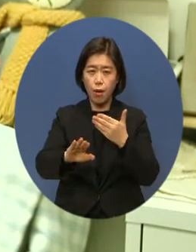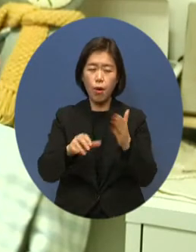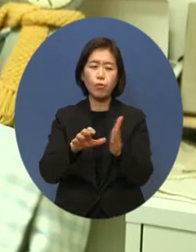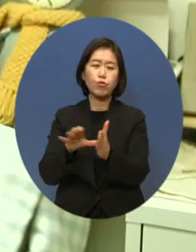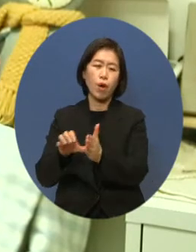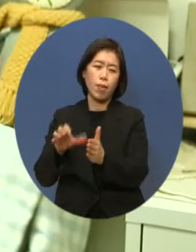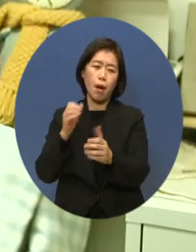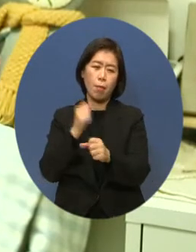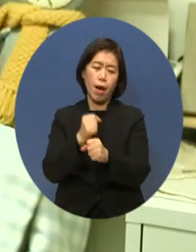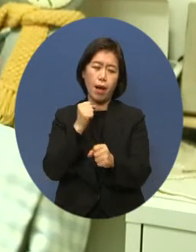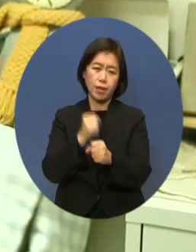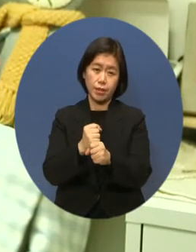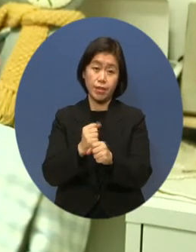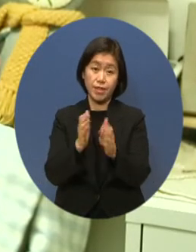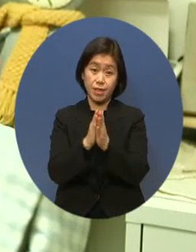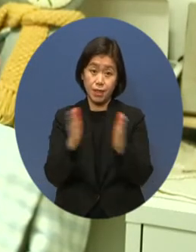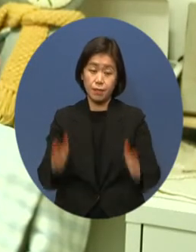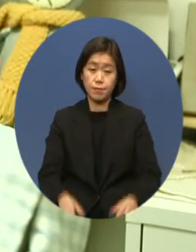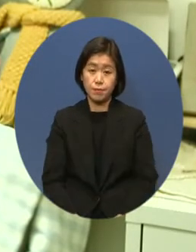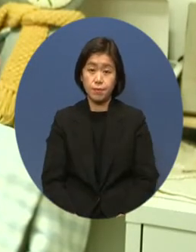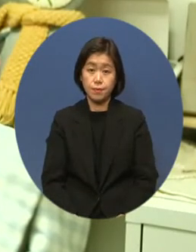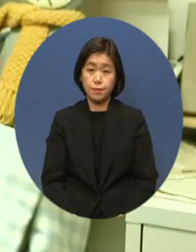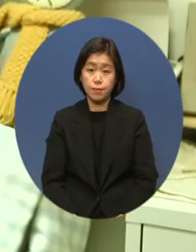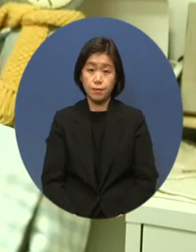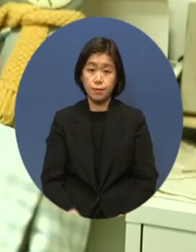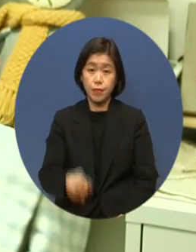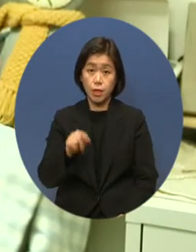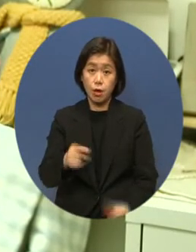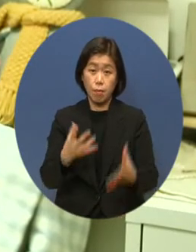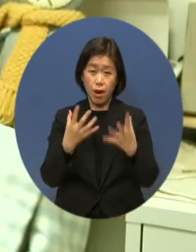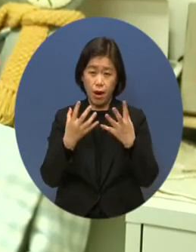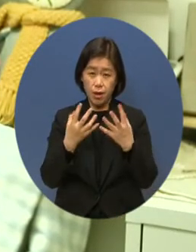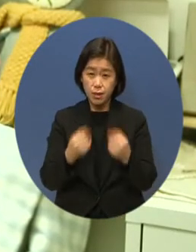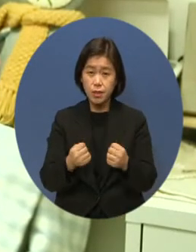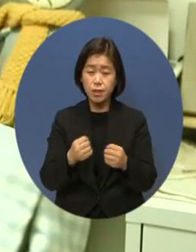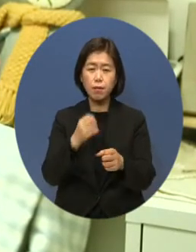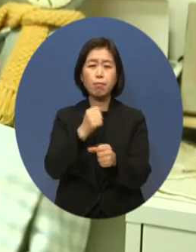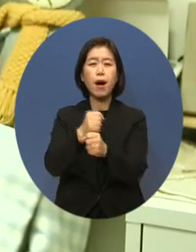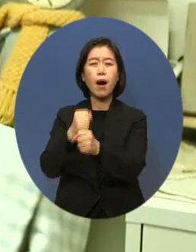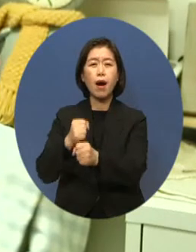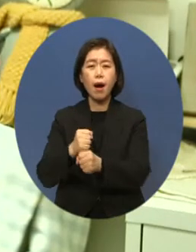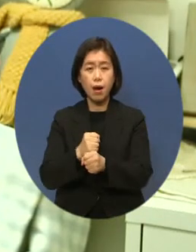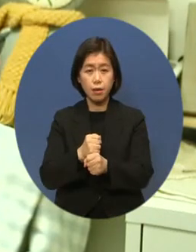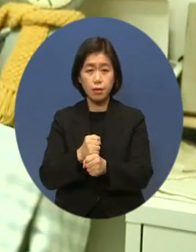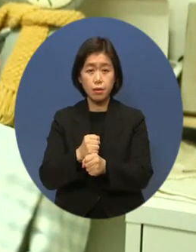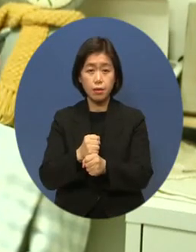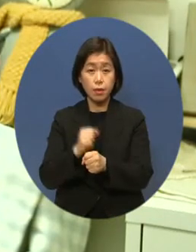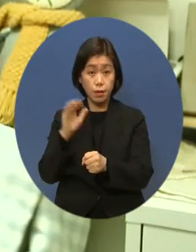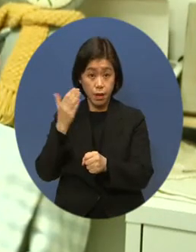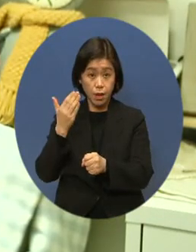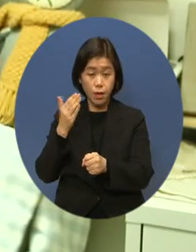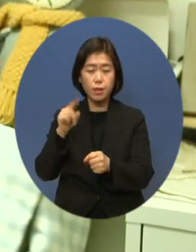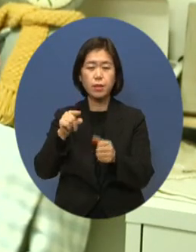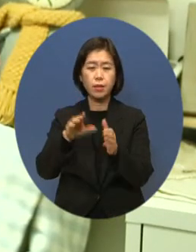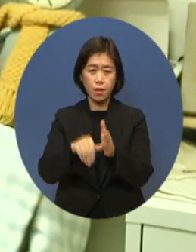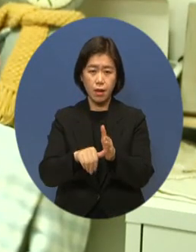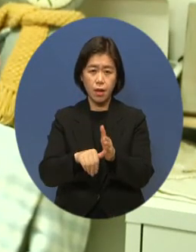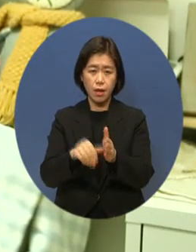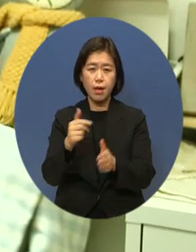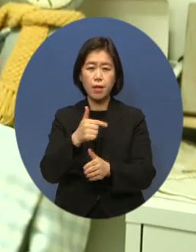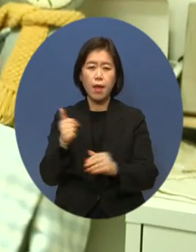샘플 제작을 해놓은 다음에 이거를 이제 대량으로 생산을 해야 되잖아요. 이런 경우는 기업의